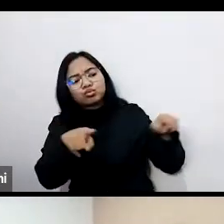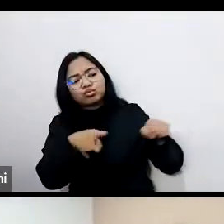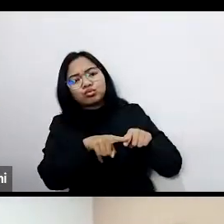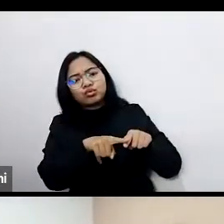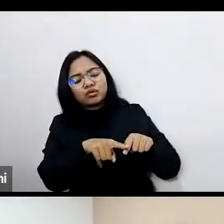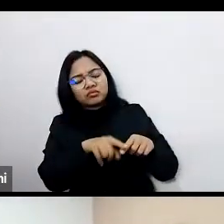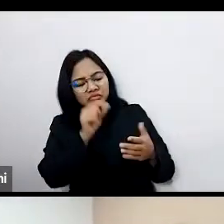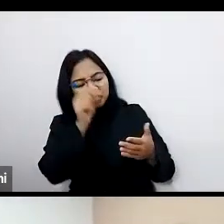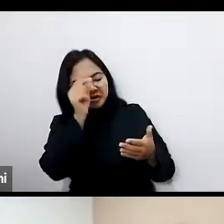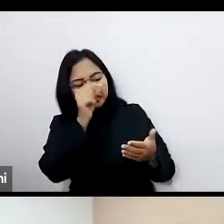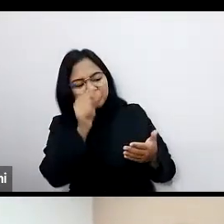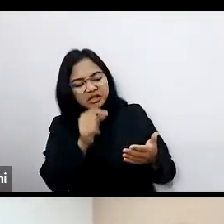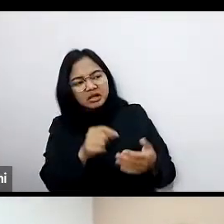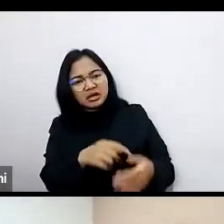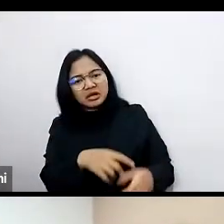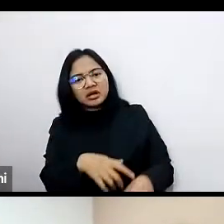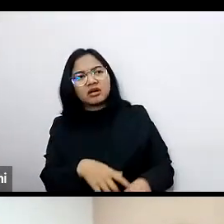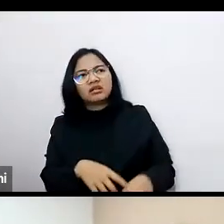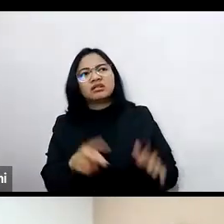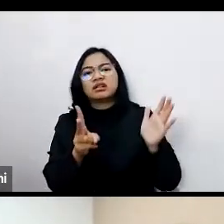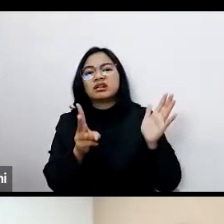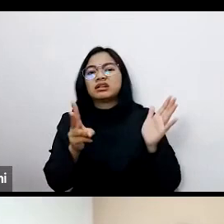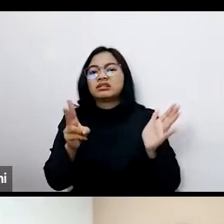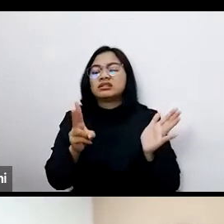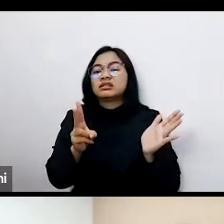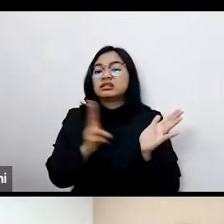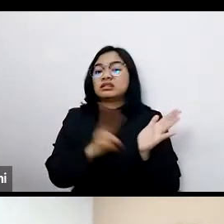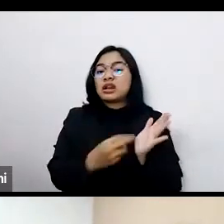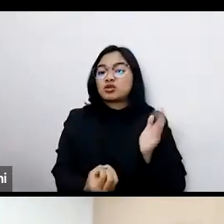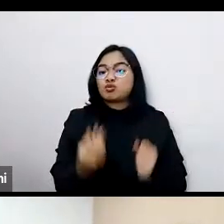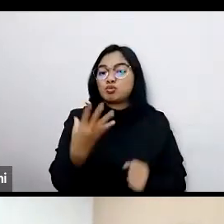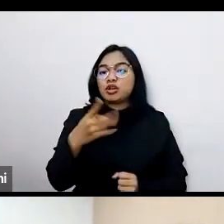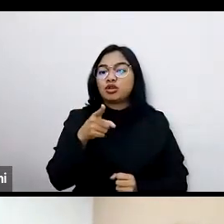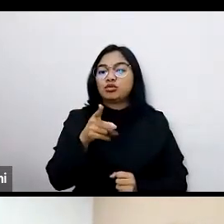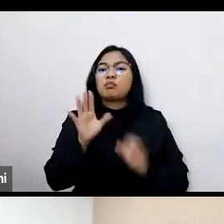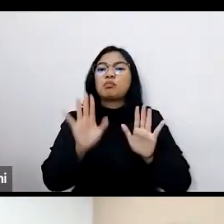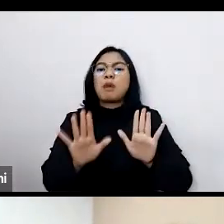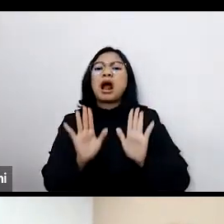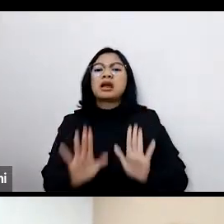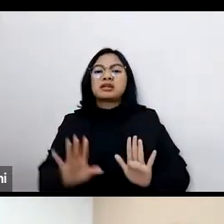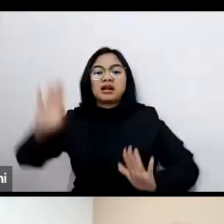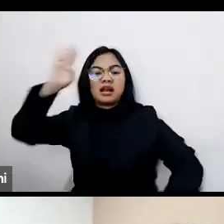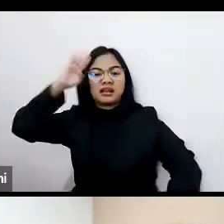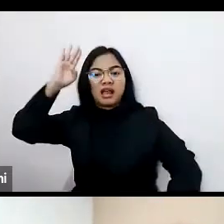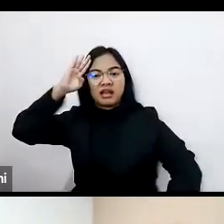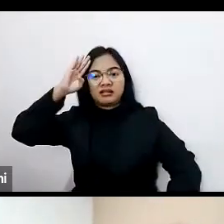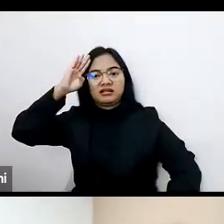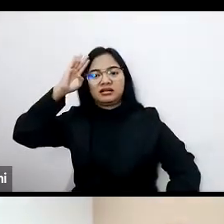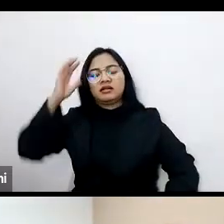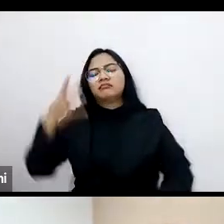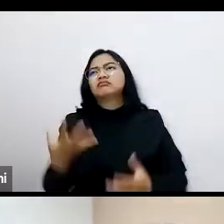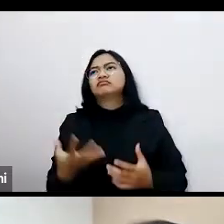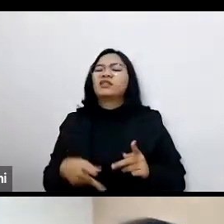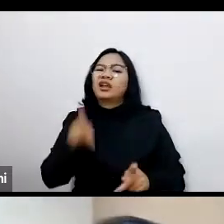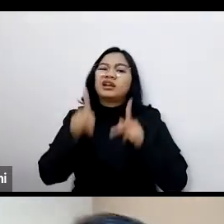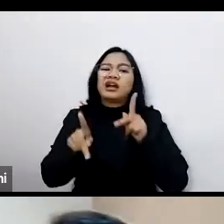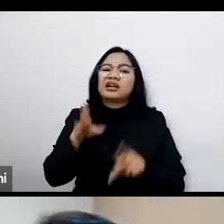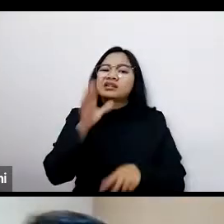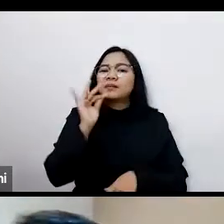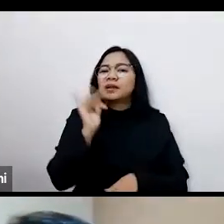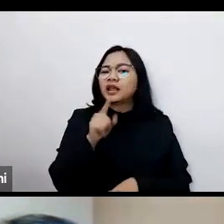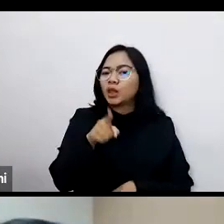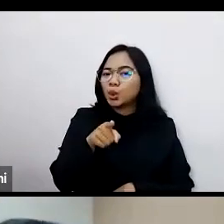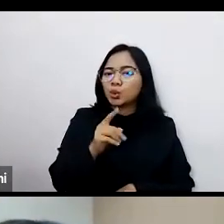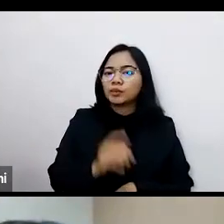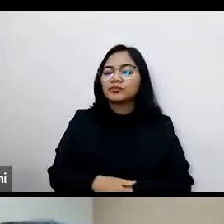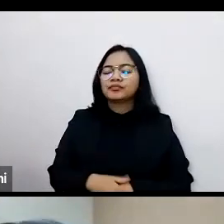6 narasumber isinya laki-laki semua kan, bidang apapun. Kadang seperti itu ininya apa. Dan kemudian